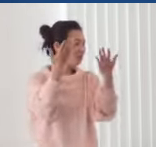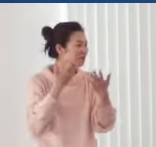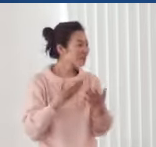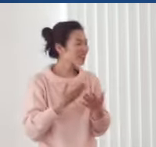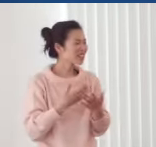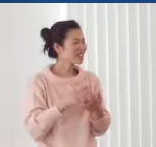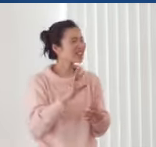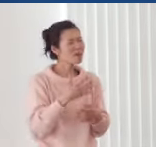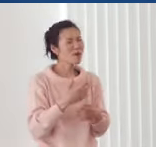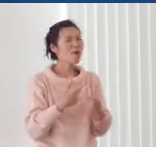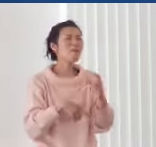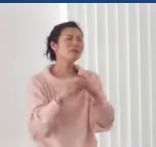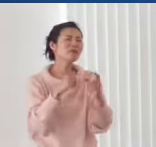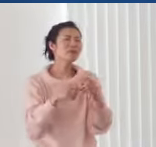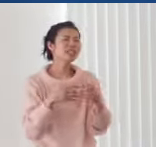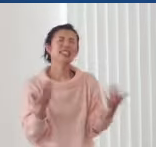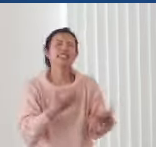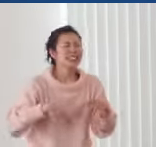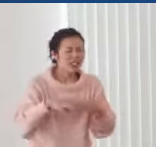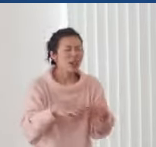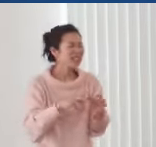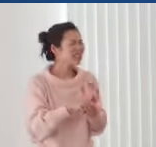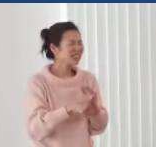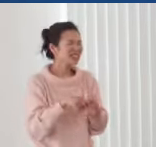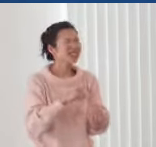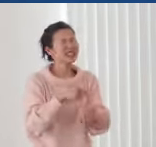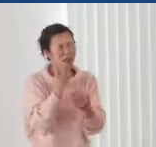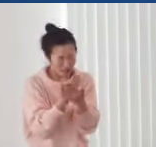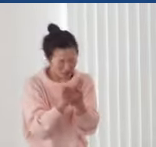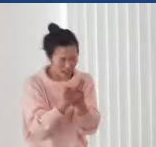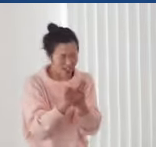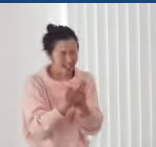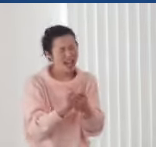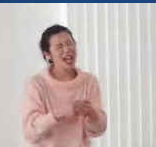とかね、そういうのはあるかもしれませんけれども、でも、